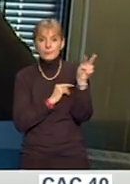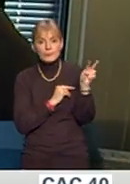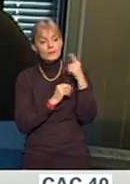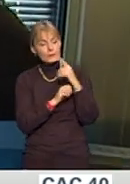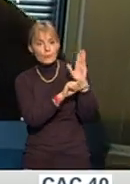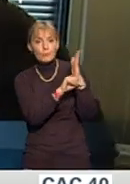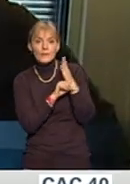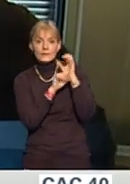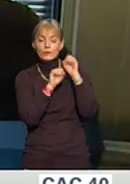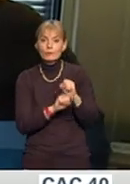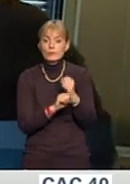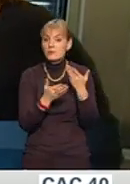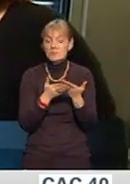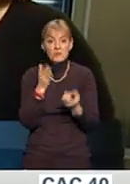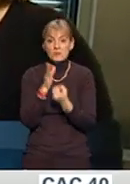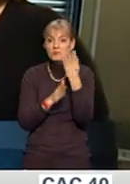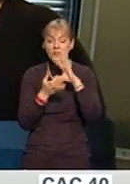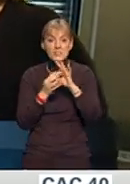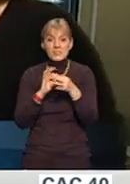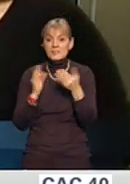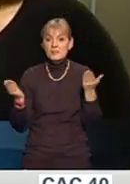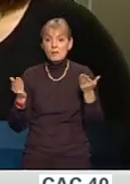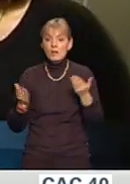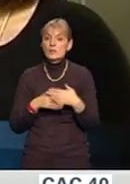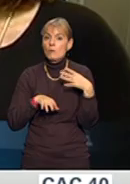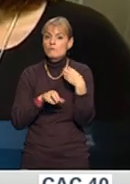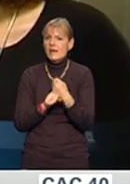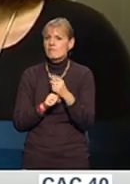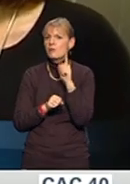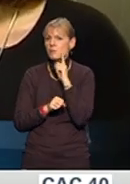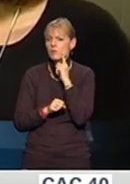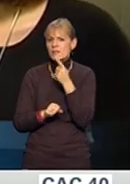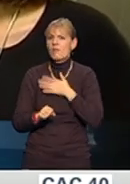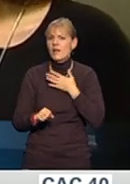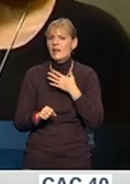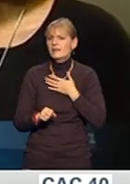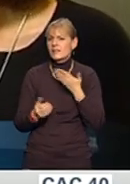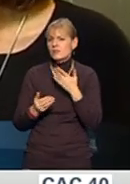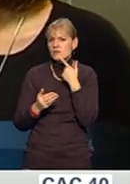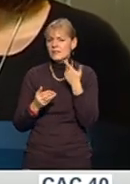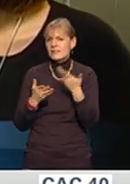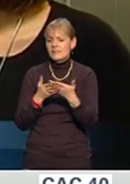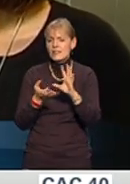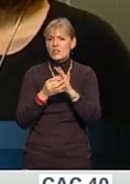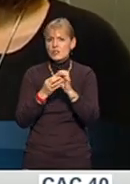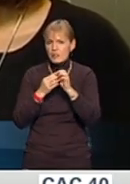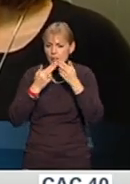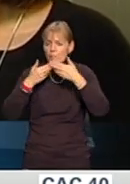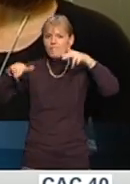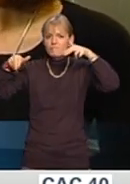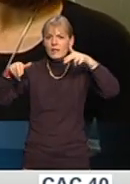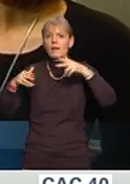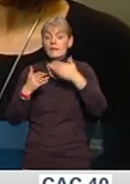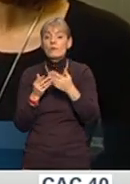Présentez-nous RMC Découverte. Qu'est-ce que c'est que cette nouvelle chaîne? Je vais être très bref parce que je crois que le plus intéressant, c'est de lancer vite la chaîne. Donc RMC Découverte, c'est une